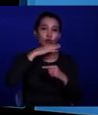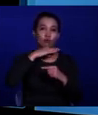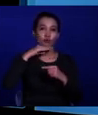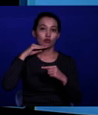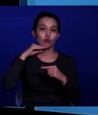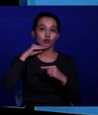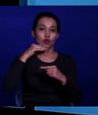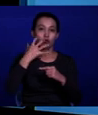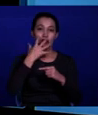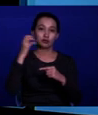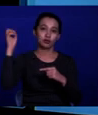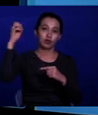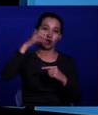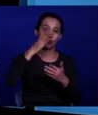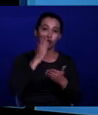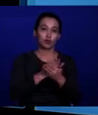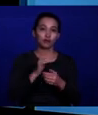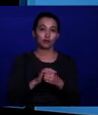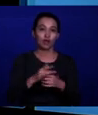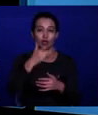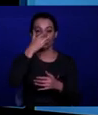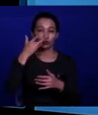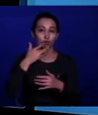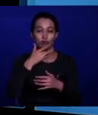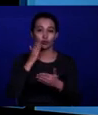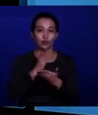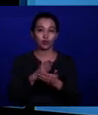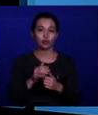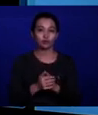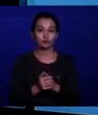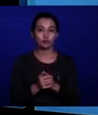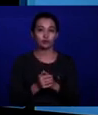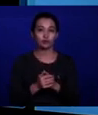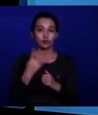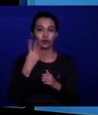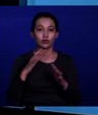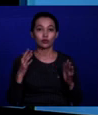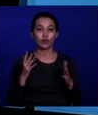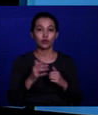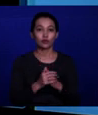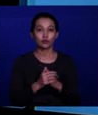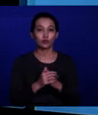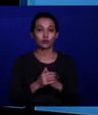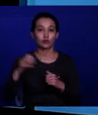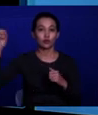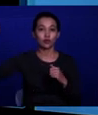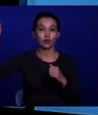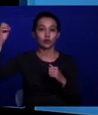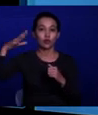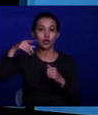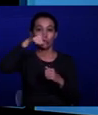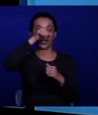ko'proq yoritadi. Bu holat yoz fasliga to'g'ri keladi. 4-chi holat. Quyosh